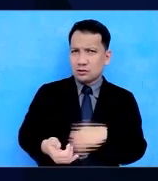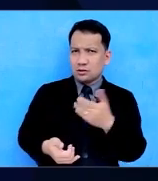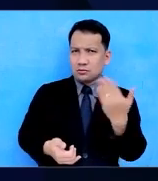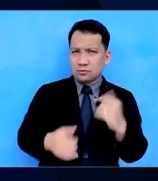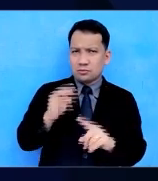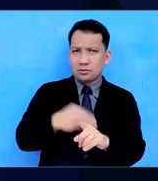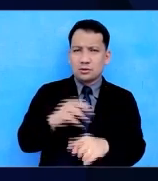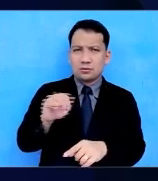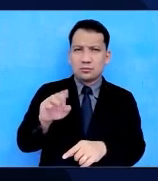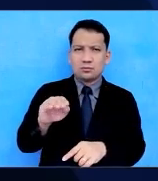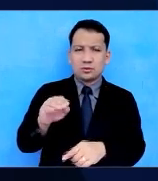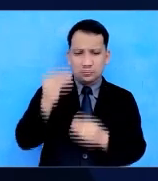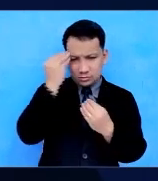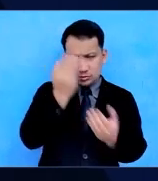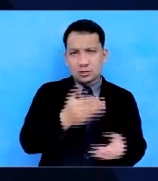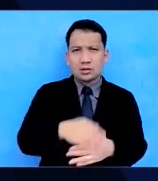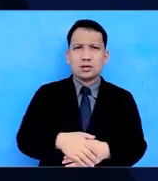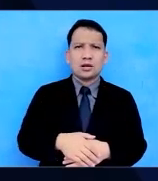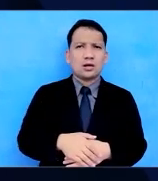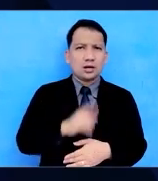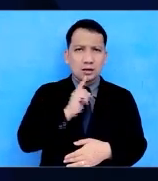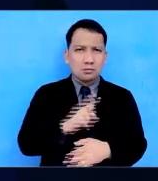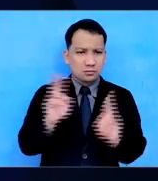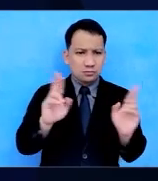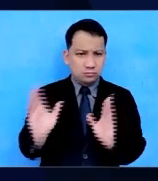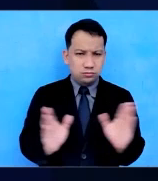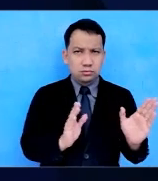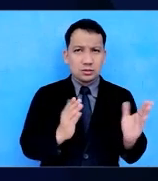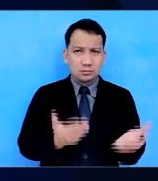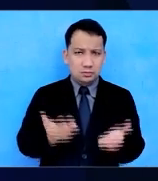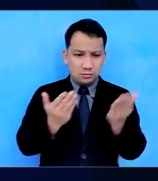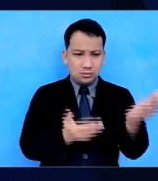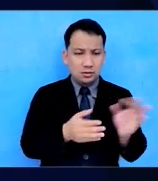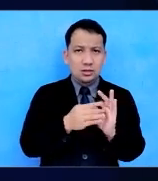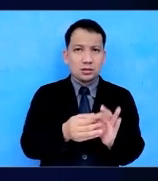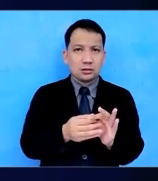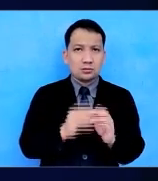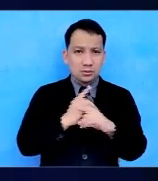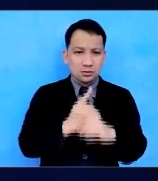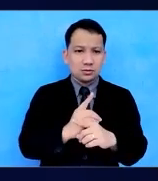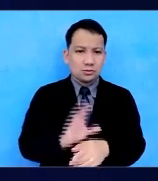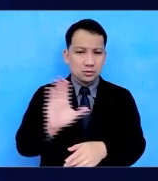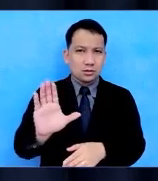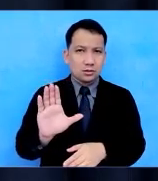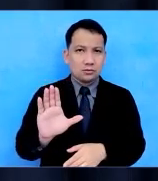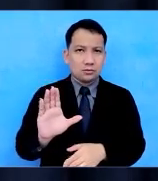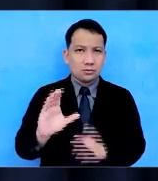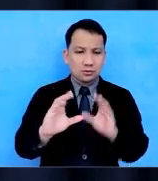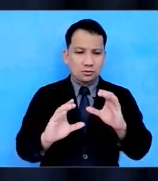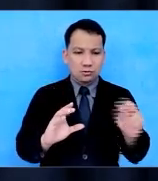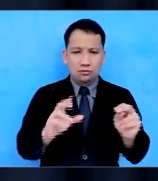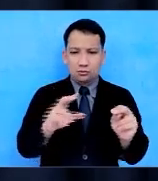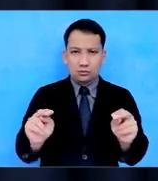14 pa raw siya na abisuhan. Katunayan, handa na nga raw siyang magpresenta at depensahan sa mga senador ang isinusulong nilang CONCON.